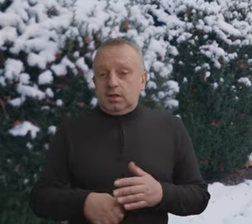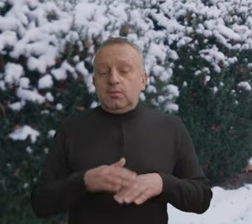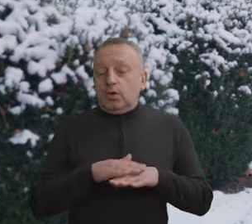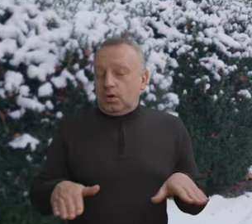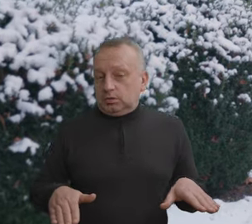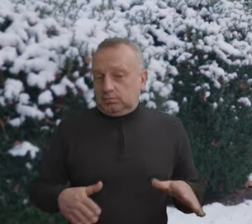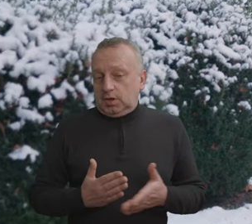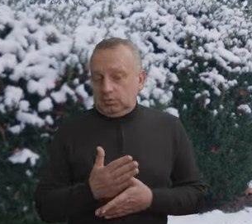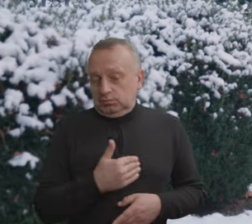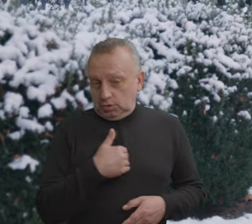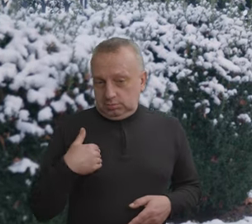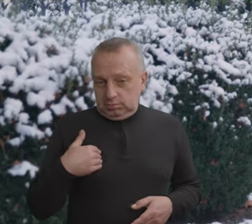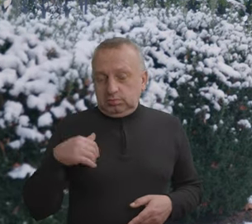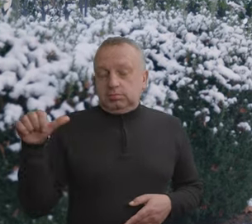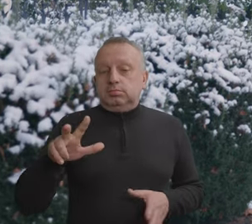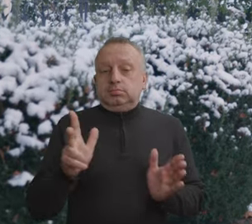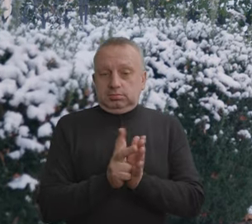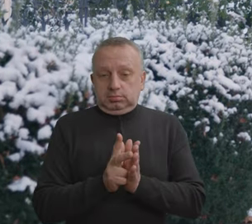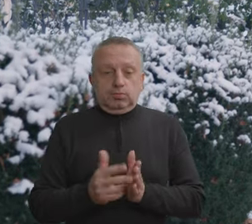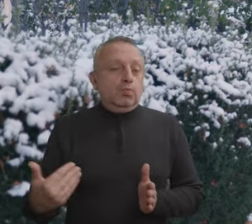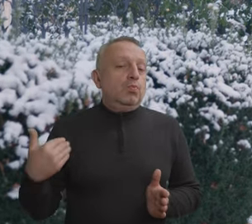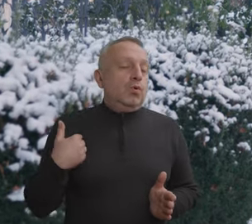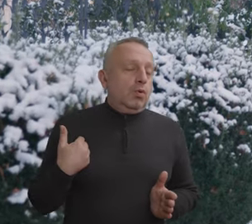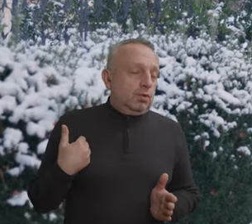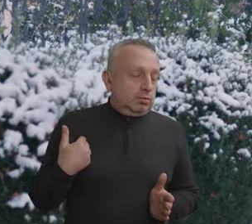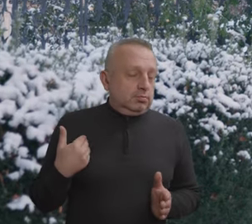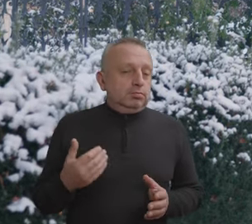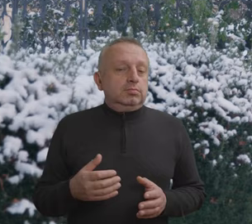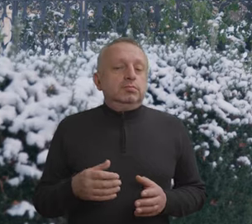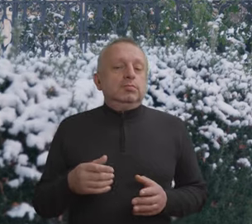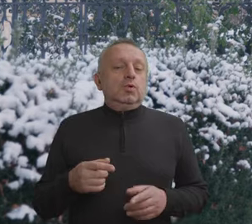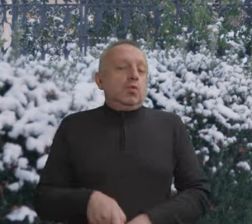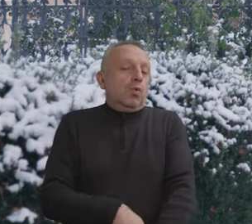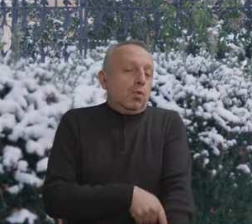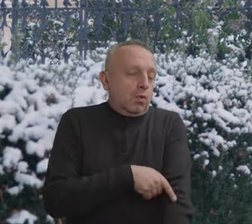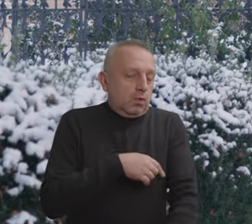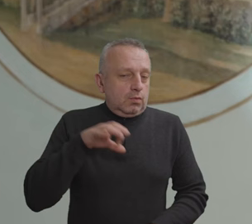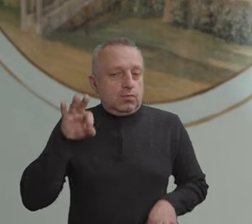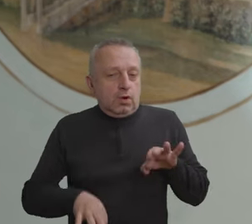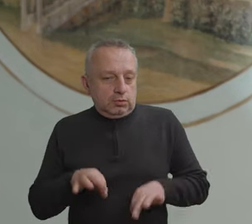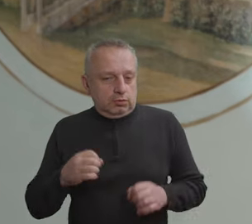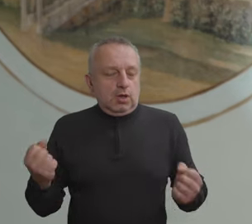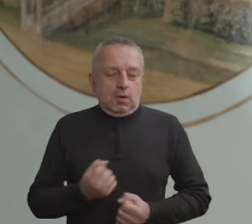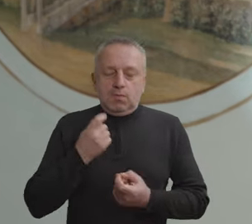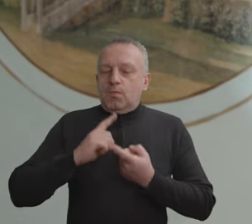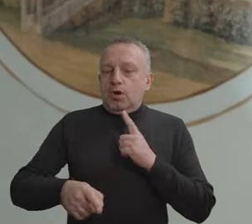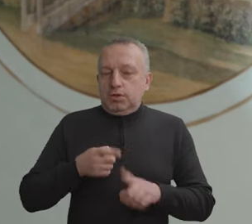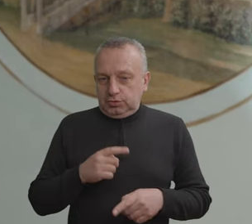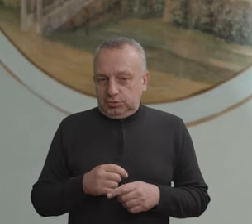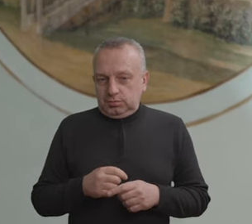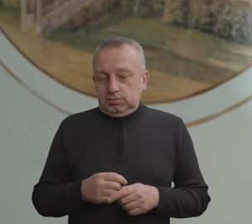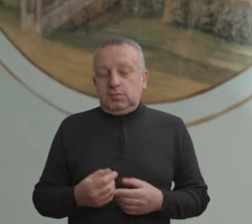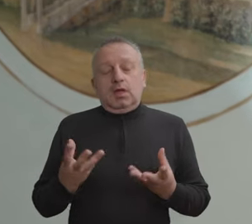Odzyskanie niepodległości przez Polskę w 1918 roku było zwieńczone długotrwałym procesem działań